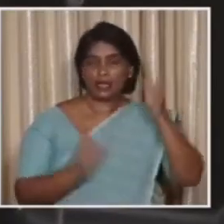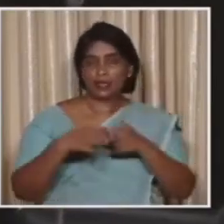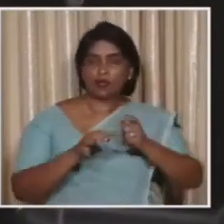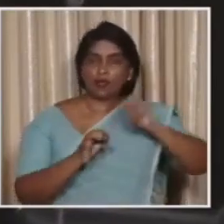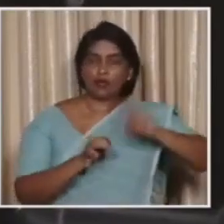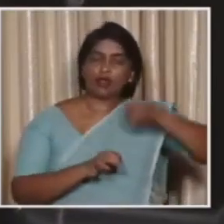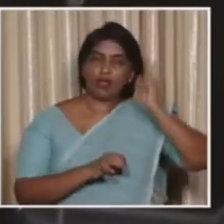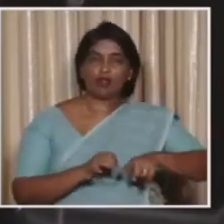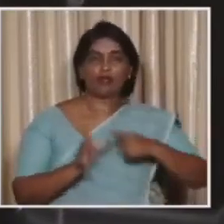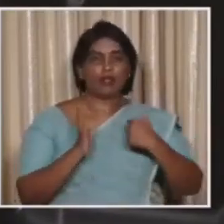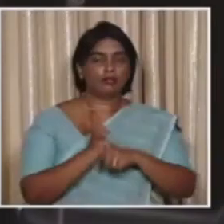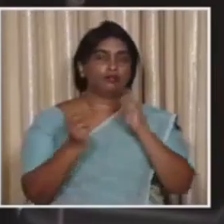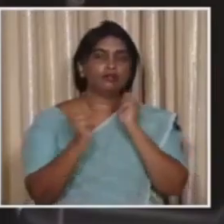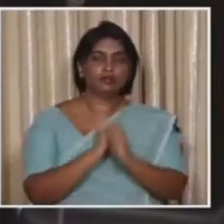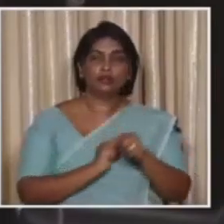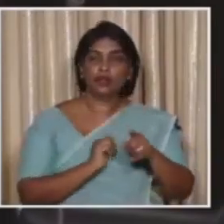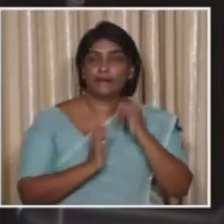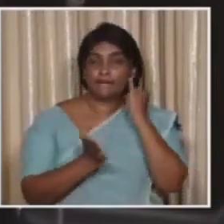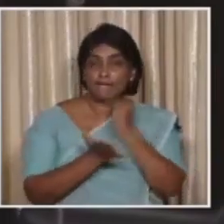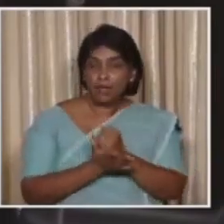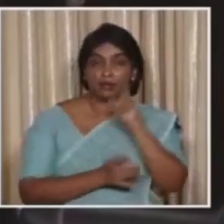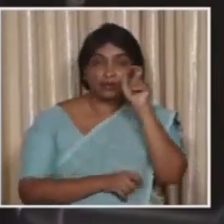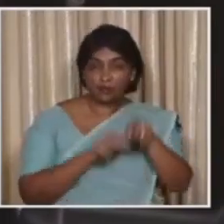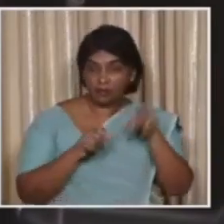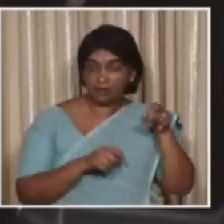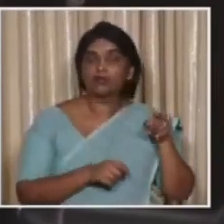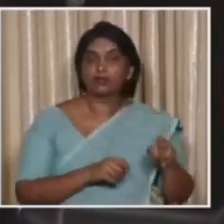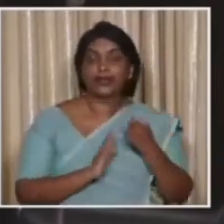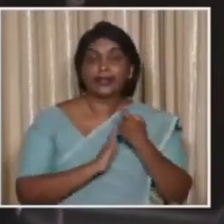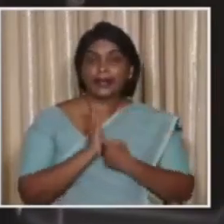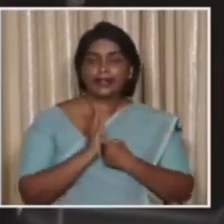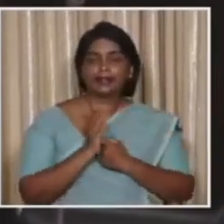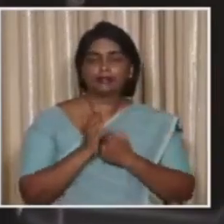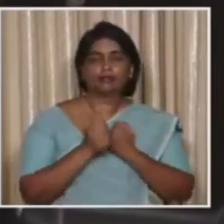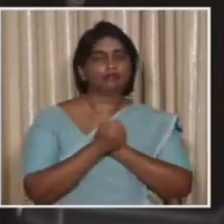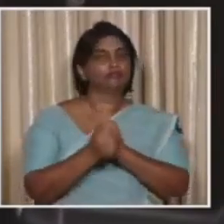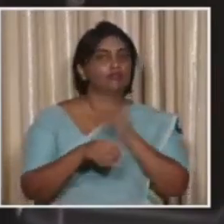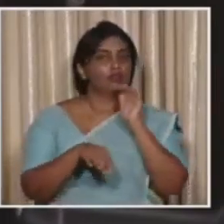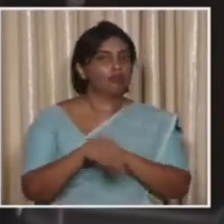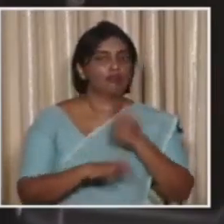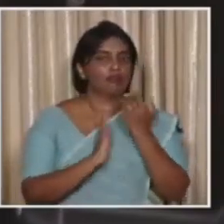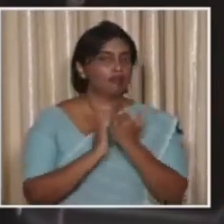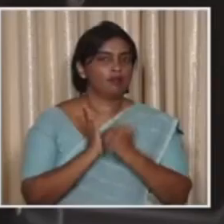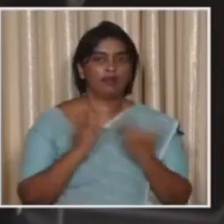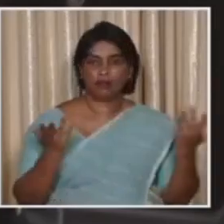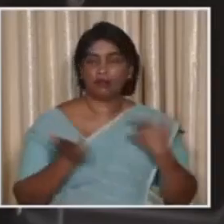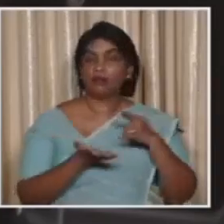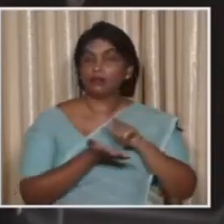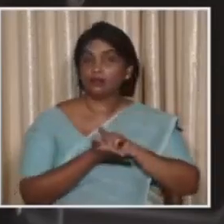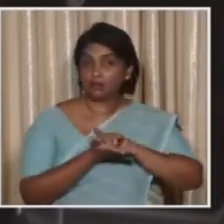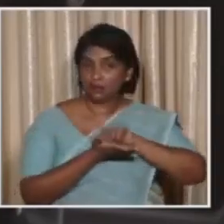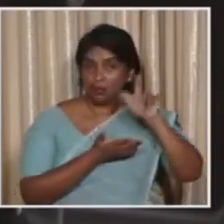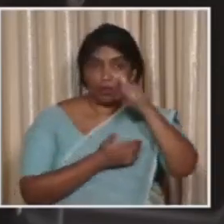අනුමත කරා පනත සංශෝධනය කරන්න. මේ වැරදි වැඩ කරන අයව නීතියට අසු කරගෙන අපිට ක්‍රමයක් තිබුණේ නැහැ. එයාපෝට්